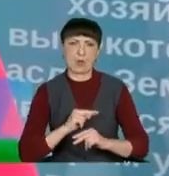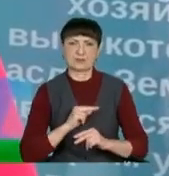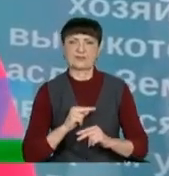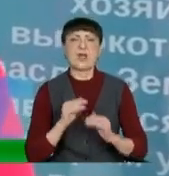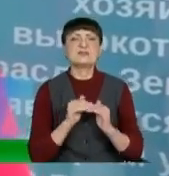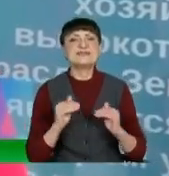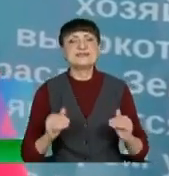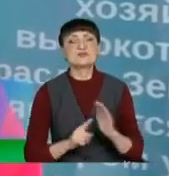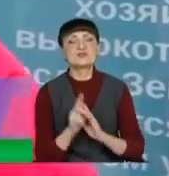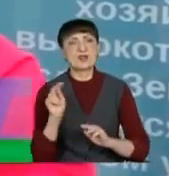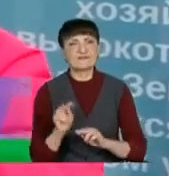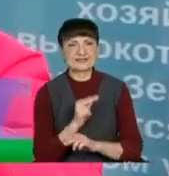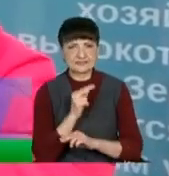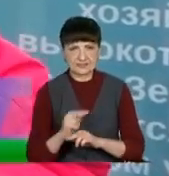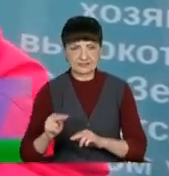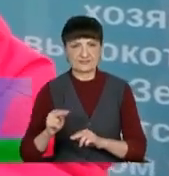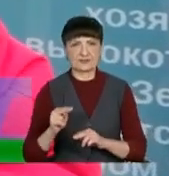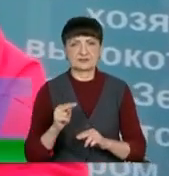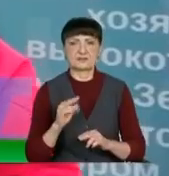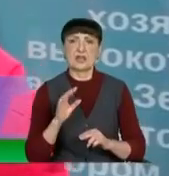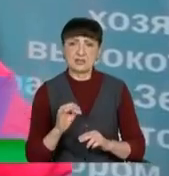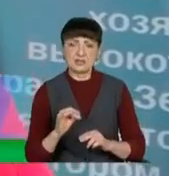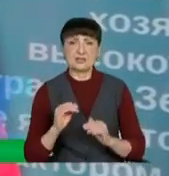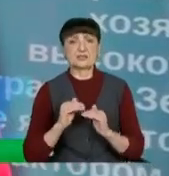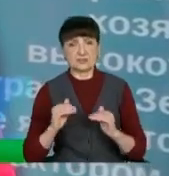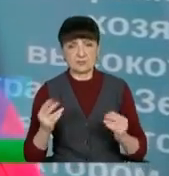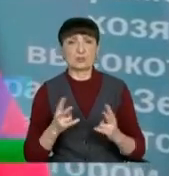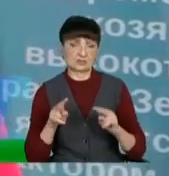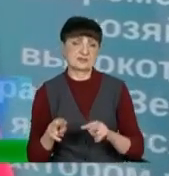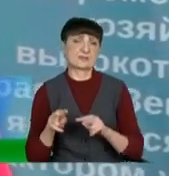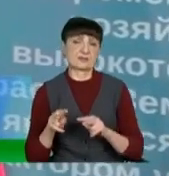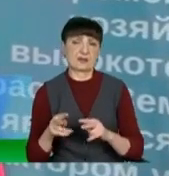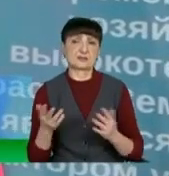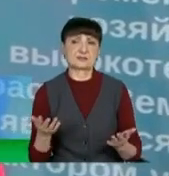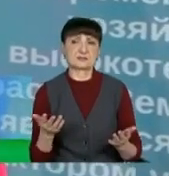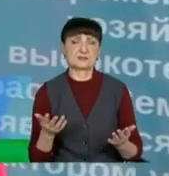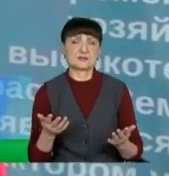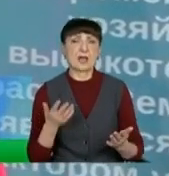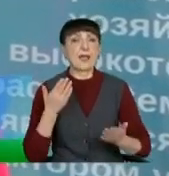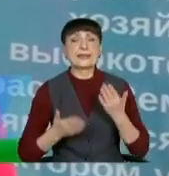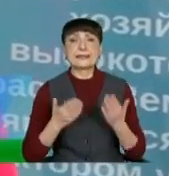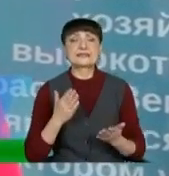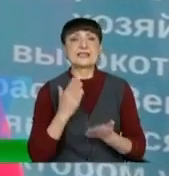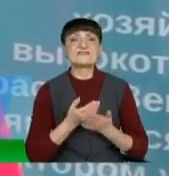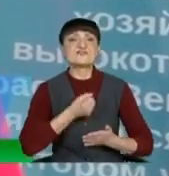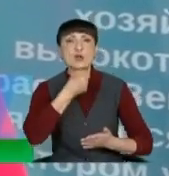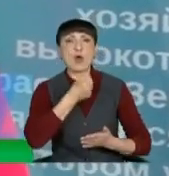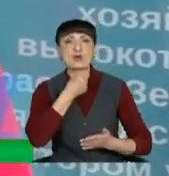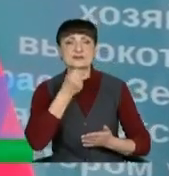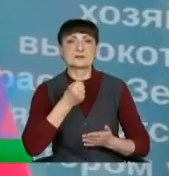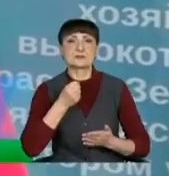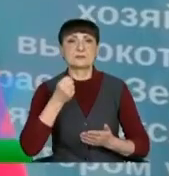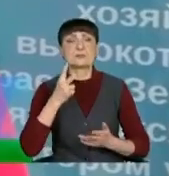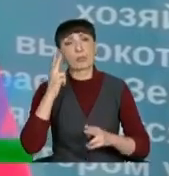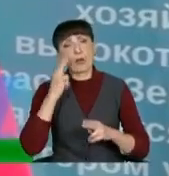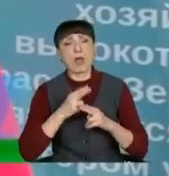изначально воспитывать, я об этом думаю. И также за детьми надо смотреть. А если есть взрослые, адекватные, старшие, почему